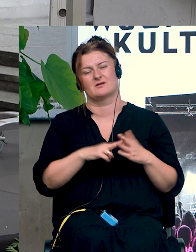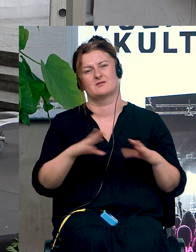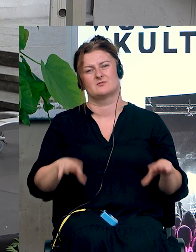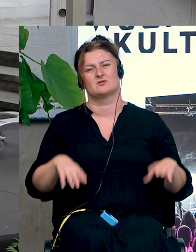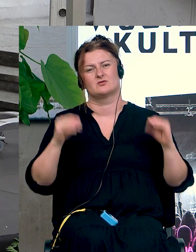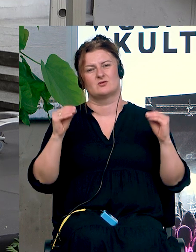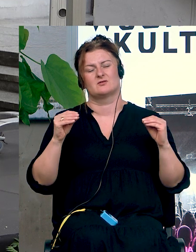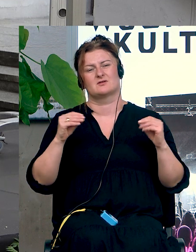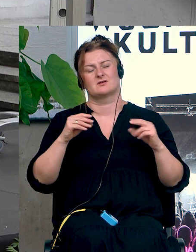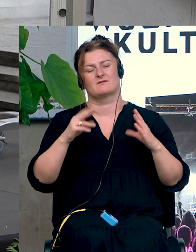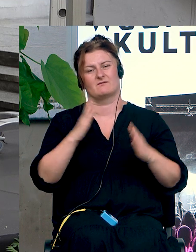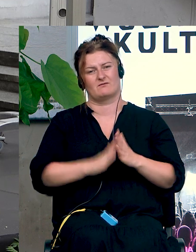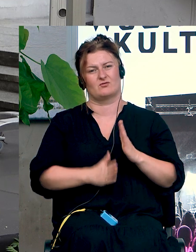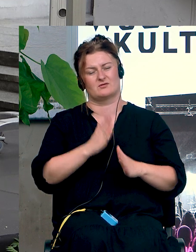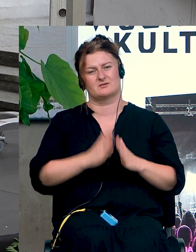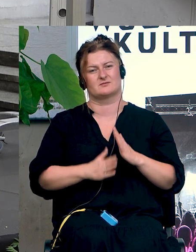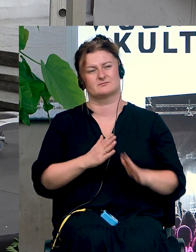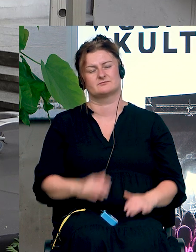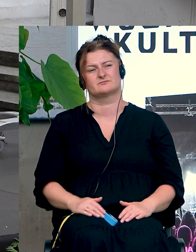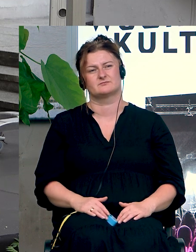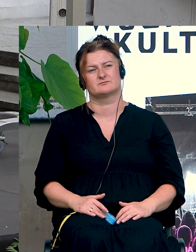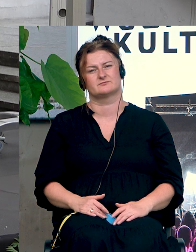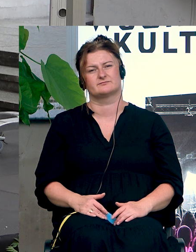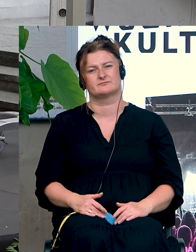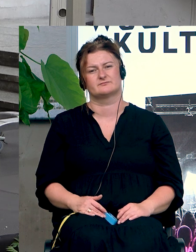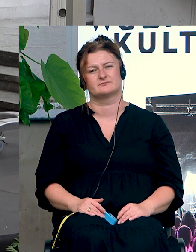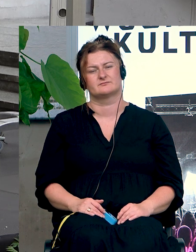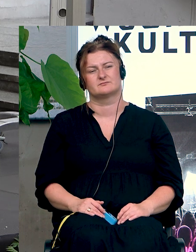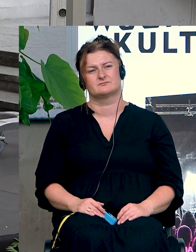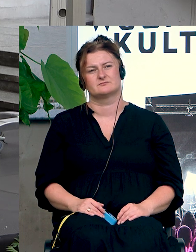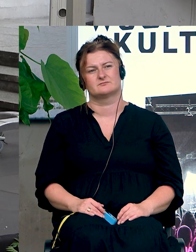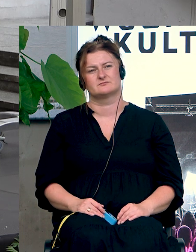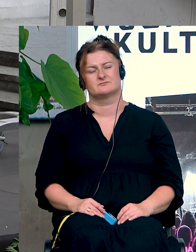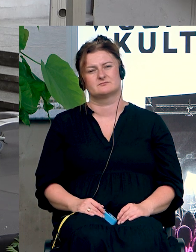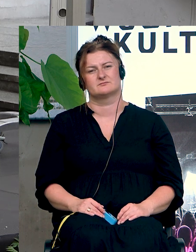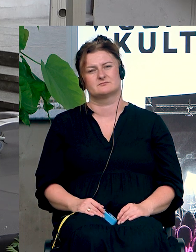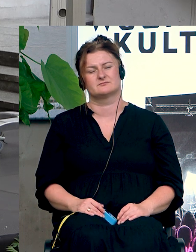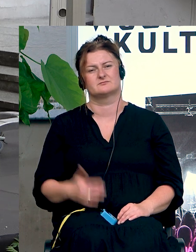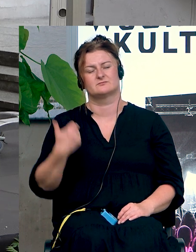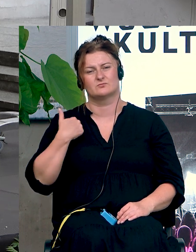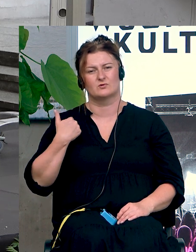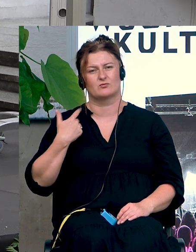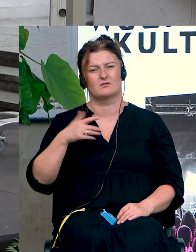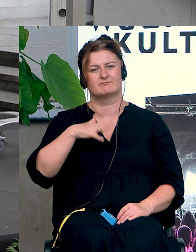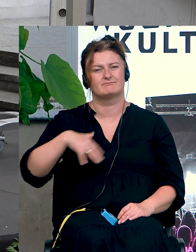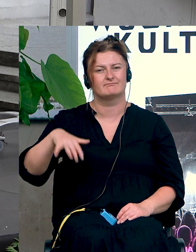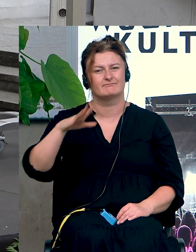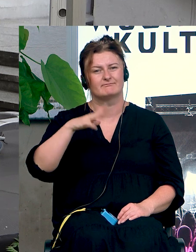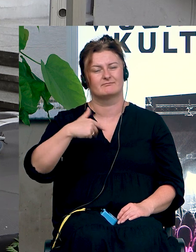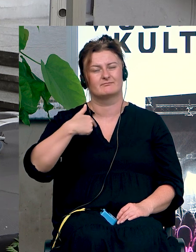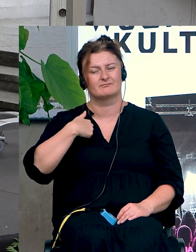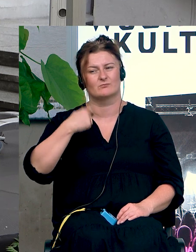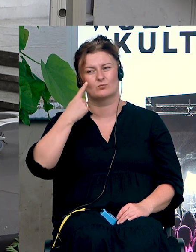повномасштабного вторгнення, до мене було дуже багато уваги, як до лауреатки найбільшої нагороди. І я могла вільно